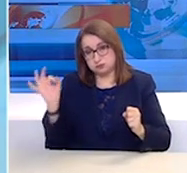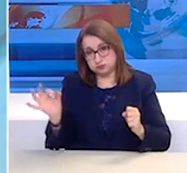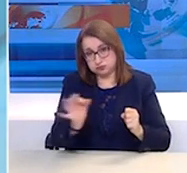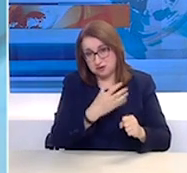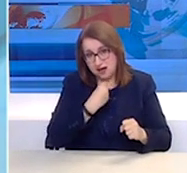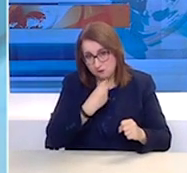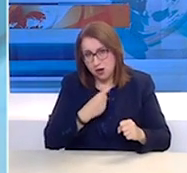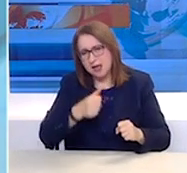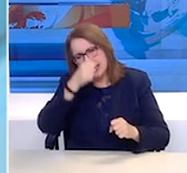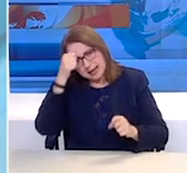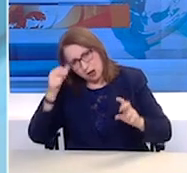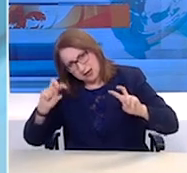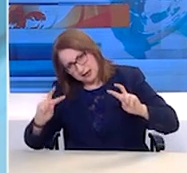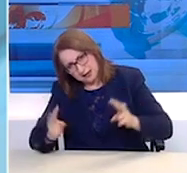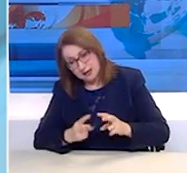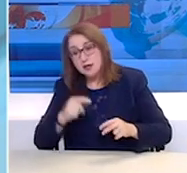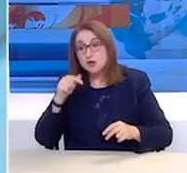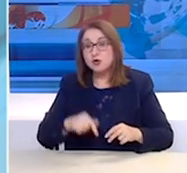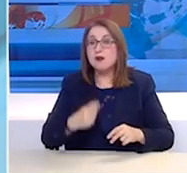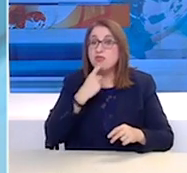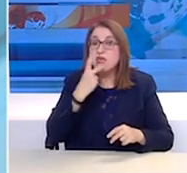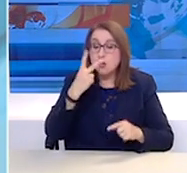του ιού για τουλάχιστον τα επόμενα 2 χρόνια.